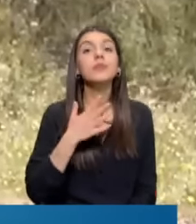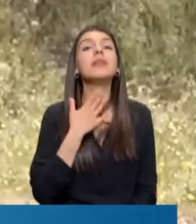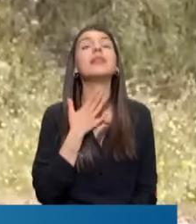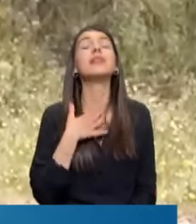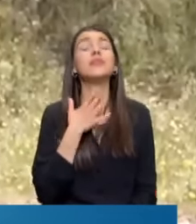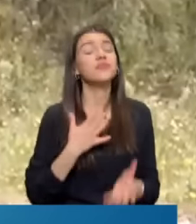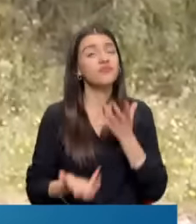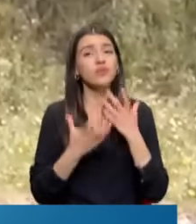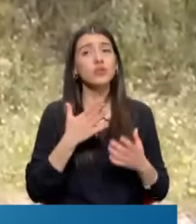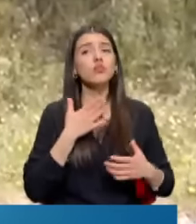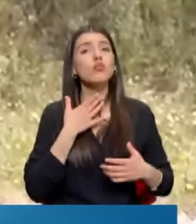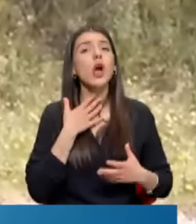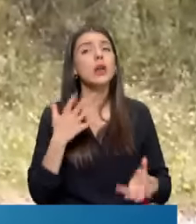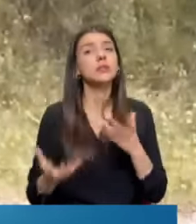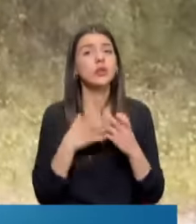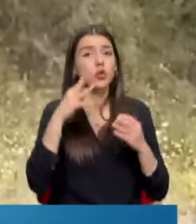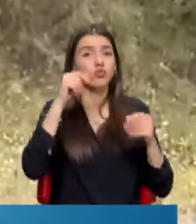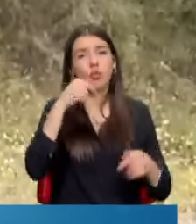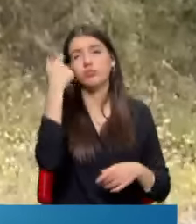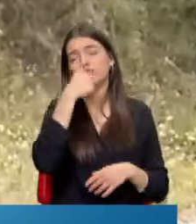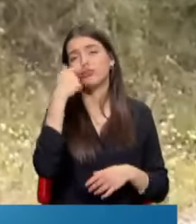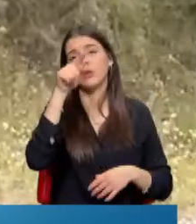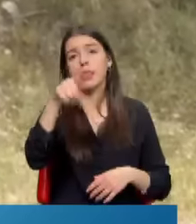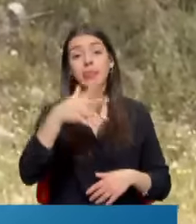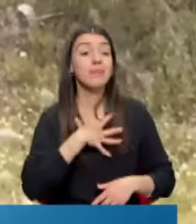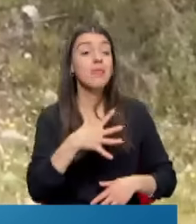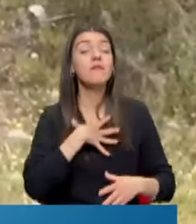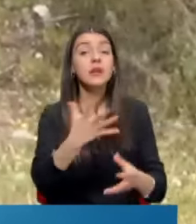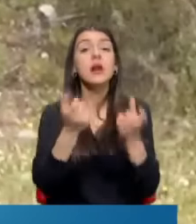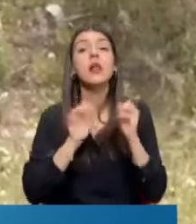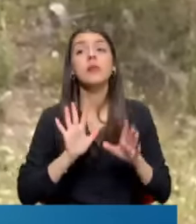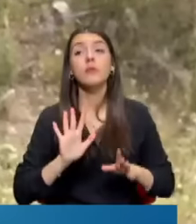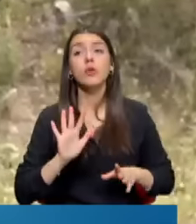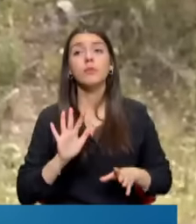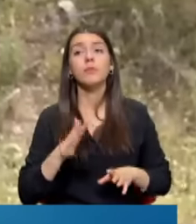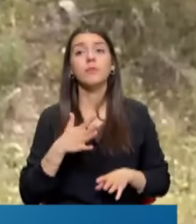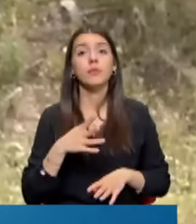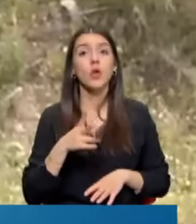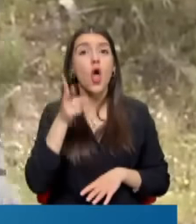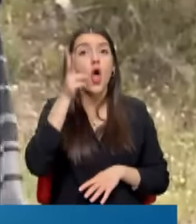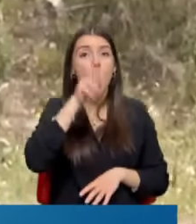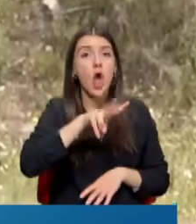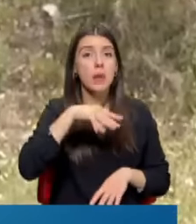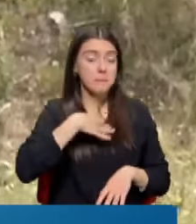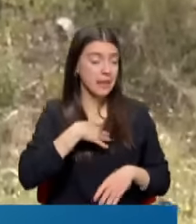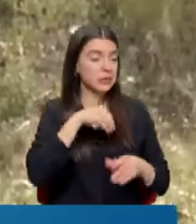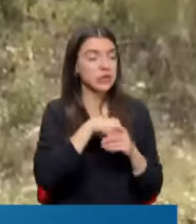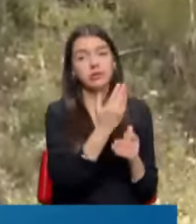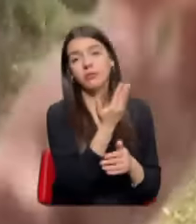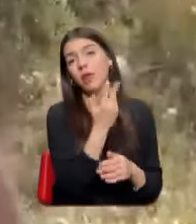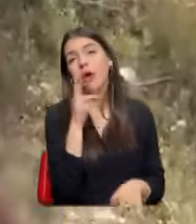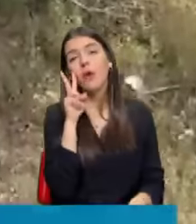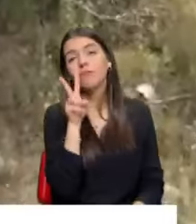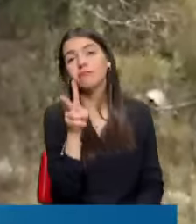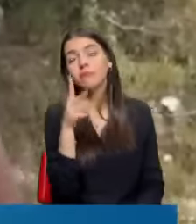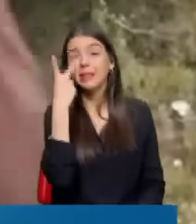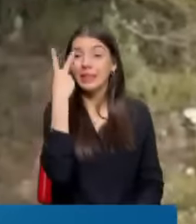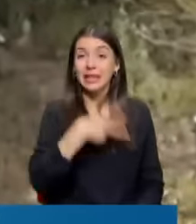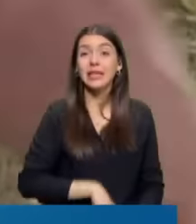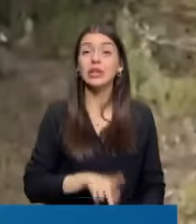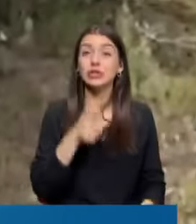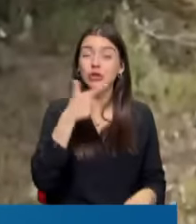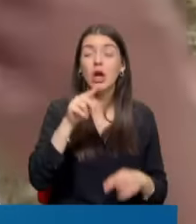boğazlarım yanıyor, göğsüm yanıyor bu tozdan. Soluğumu alamıyorum. Ölüm benim için yaklaşıyor yani bu gidişle. İkizköylü Zülfikar Yakar